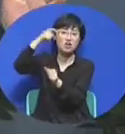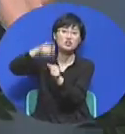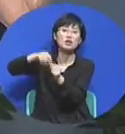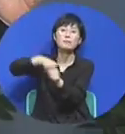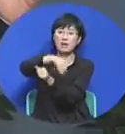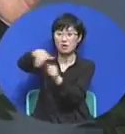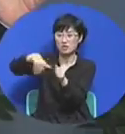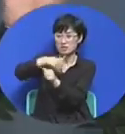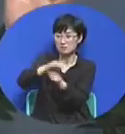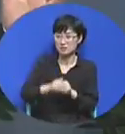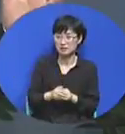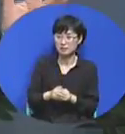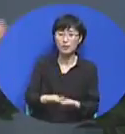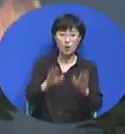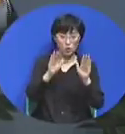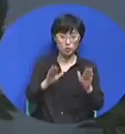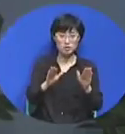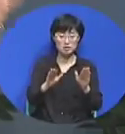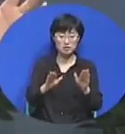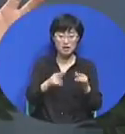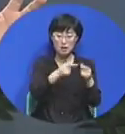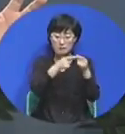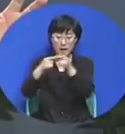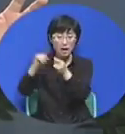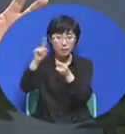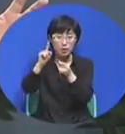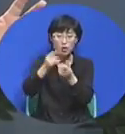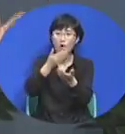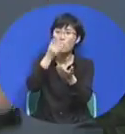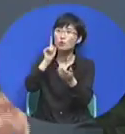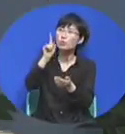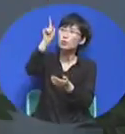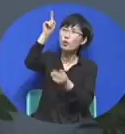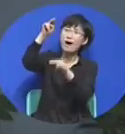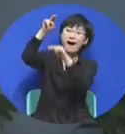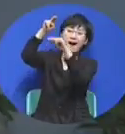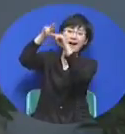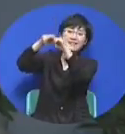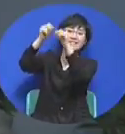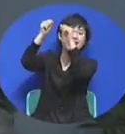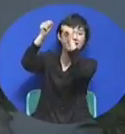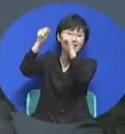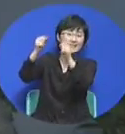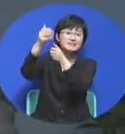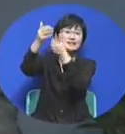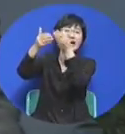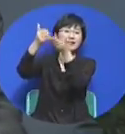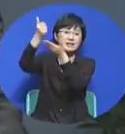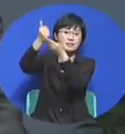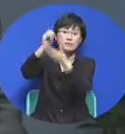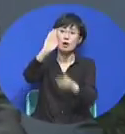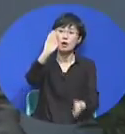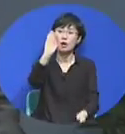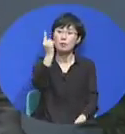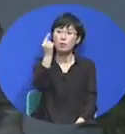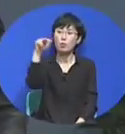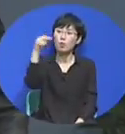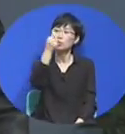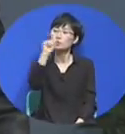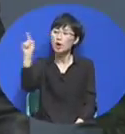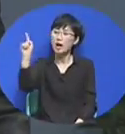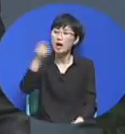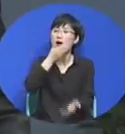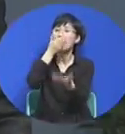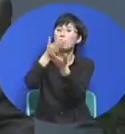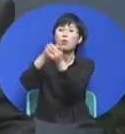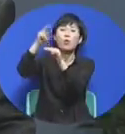background. 오늘 보니까 보좌에 앉으신 하나님. We see in today's passage the Lord who is seated on the throne. 이 보좌가 우리의 배경입니다.